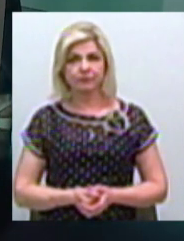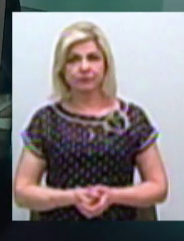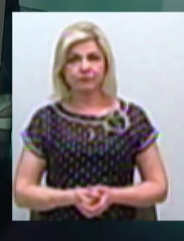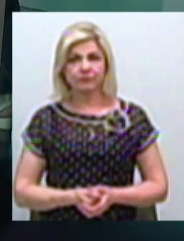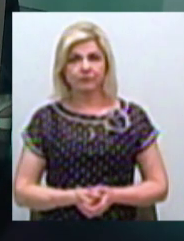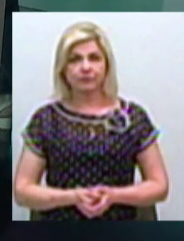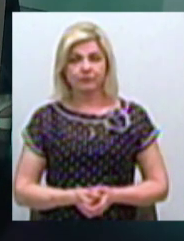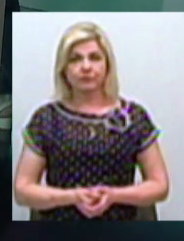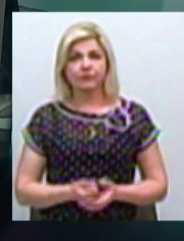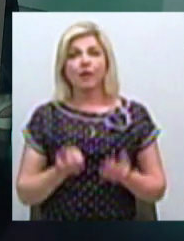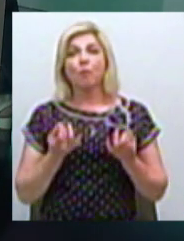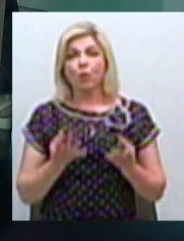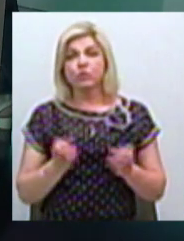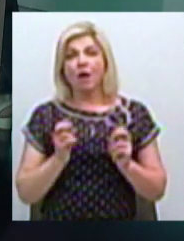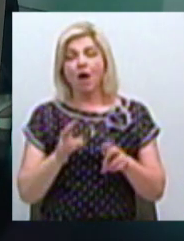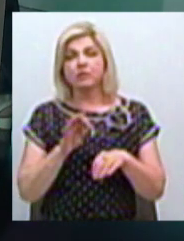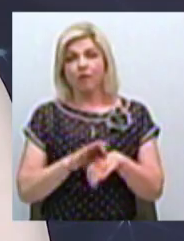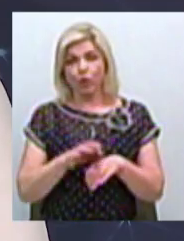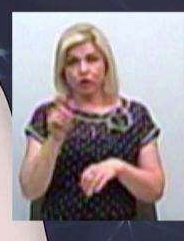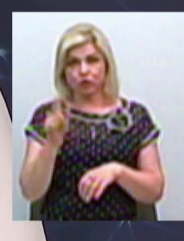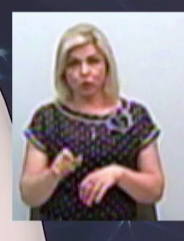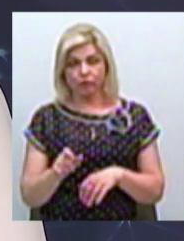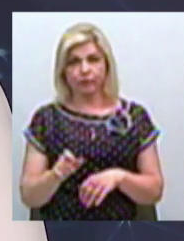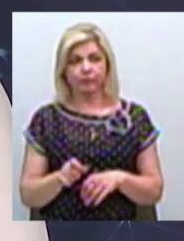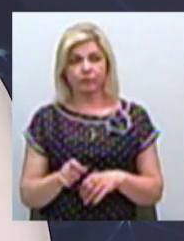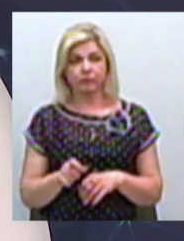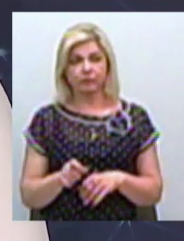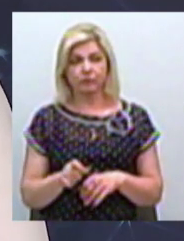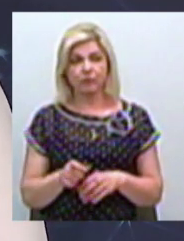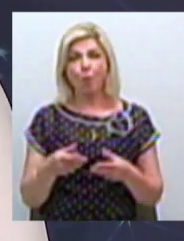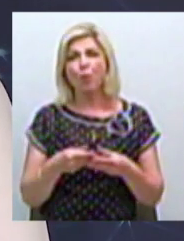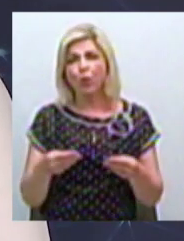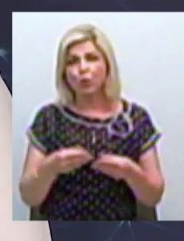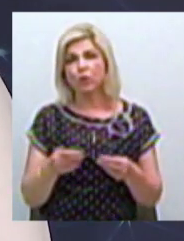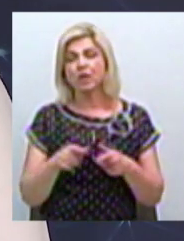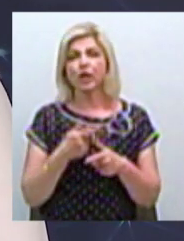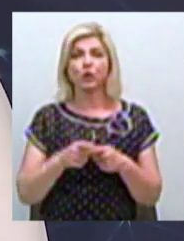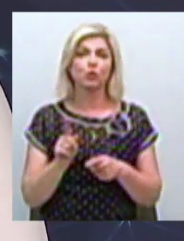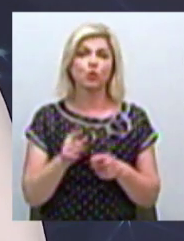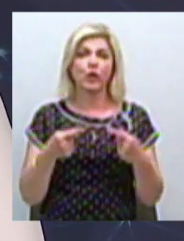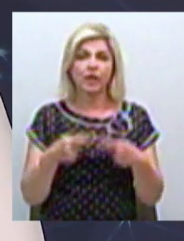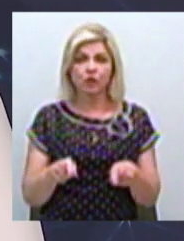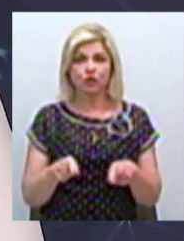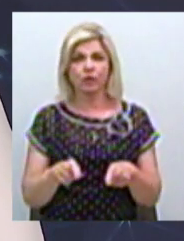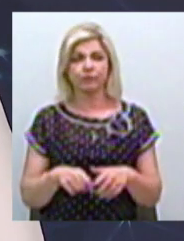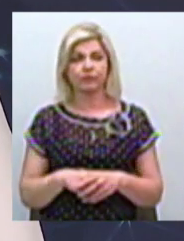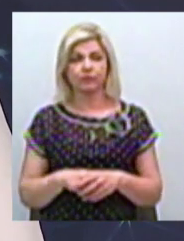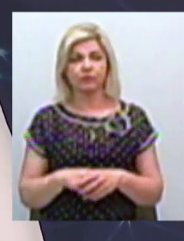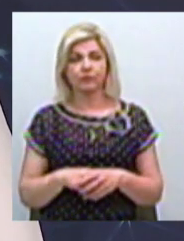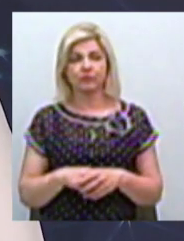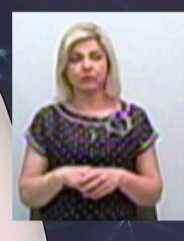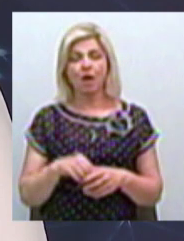просто як захворів чоловік, людина, в нього поносили, щось інше.